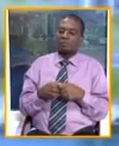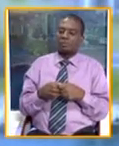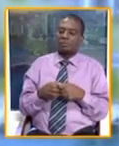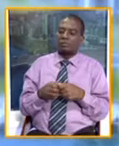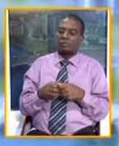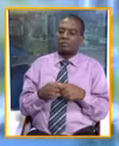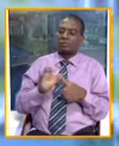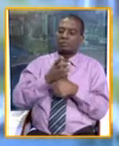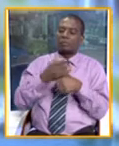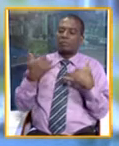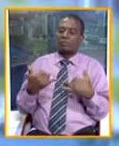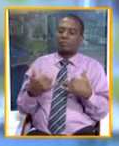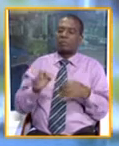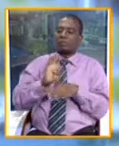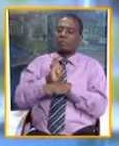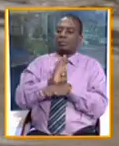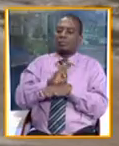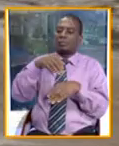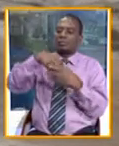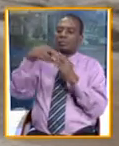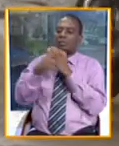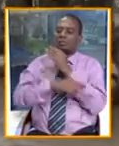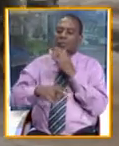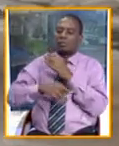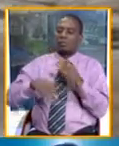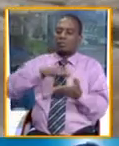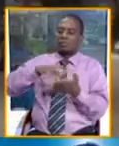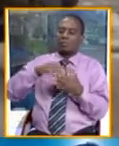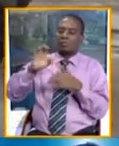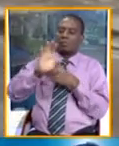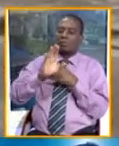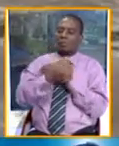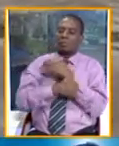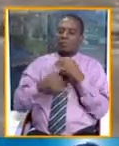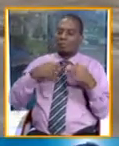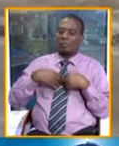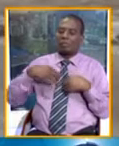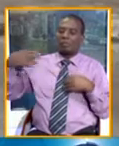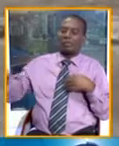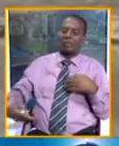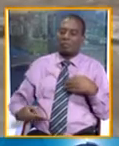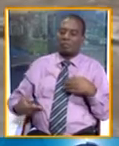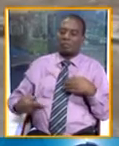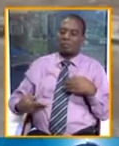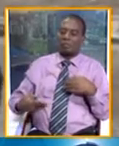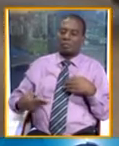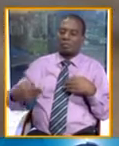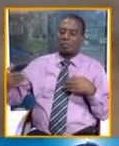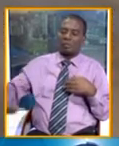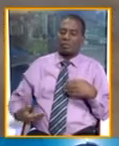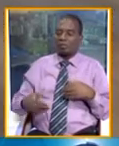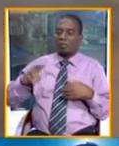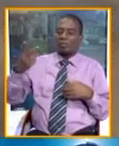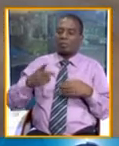Des images à présent. Bouaké, dans la région centre du pays, a abrité récemment la deuxième édition de l'opération de